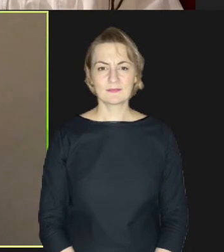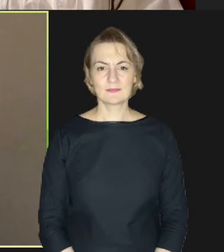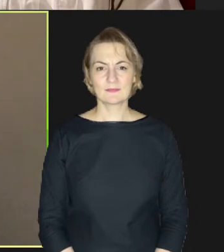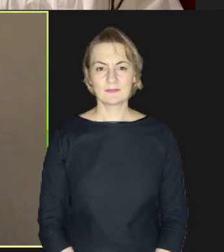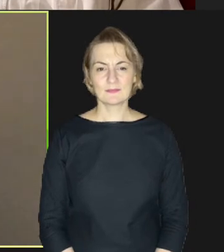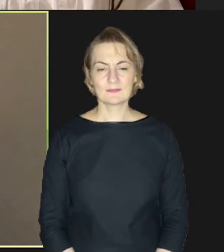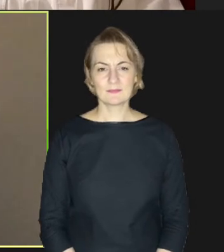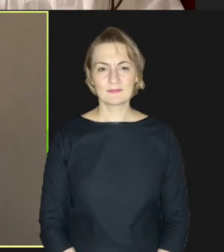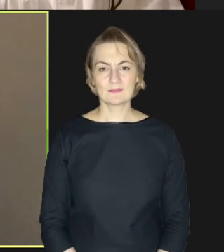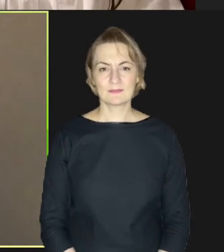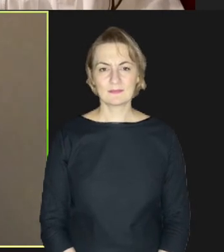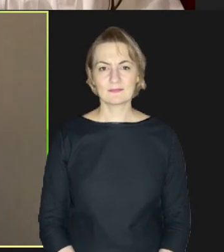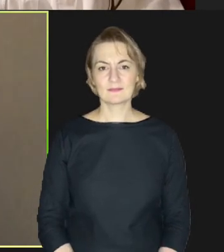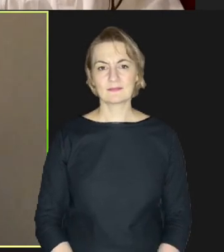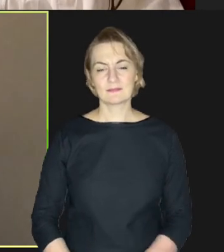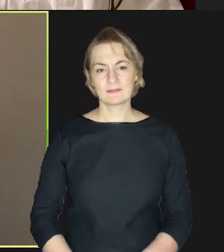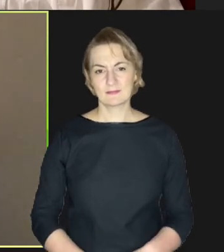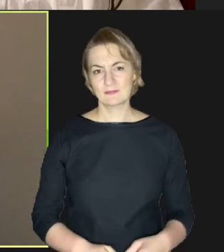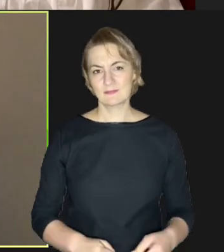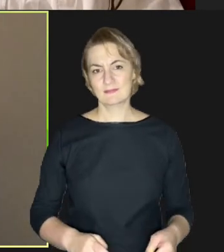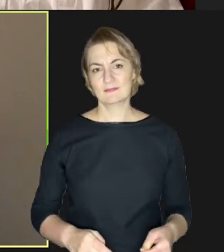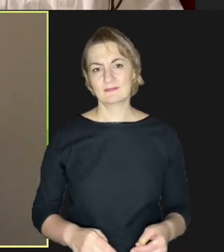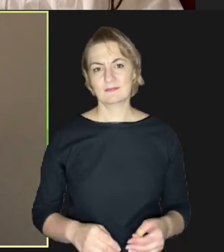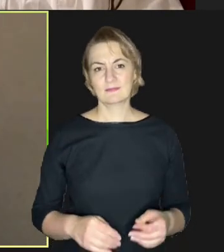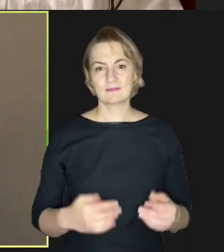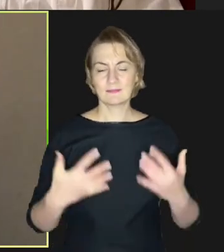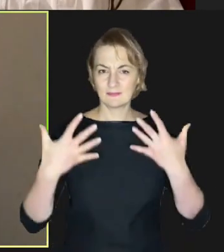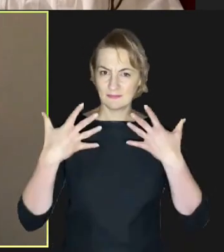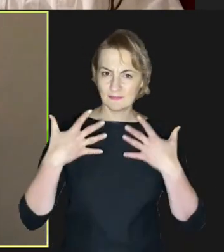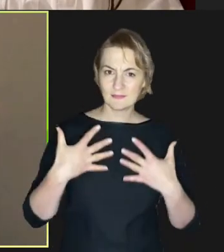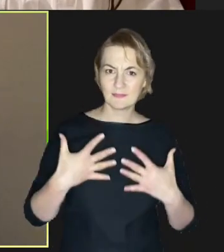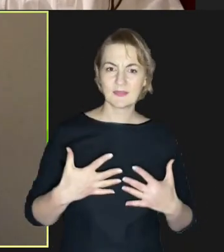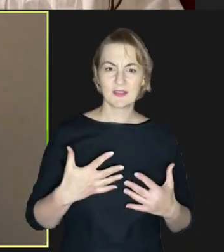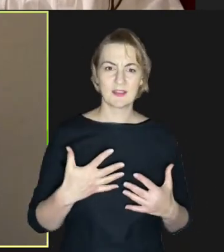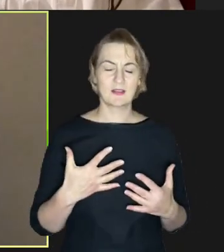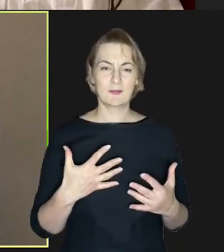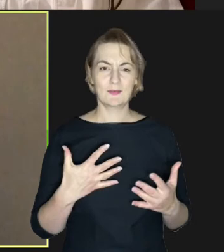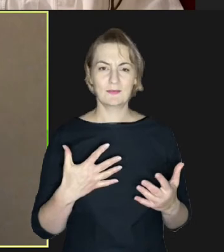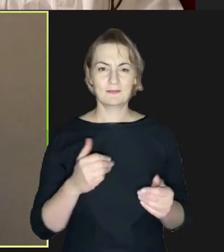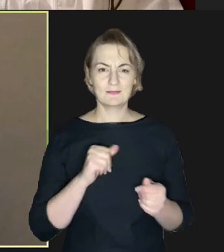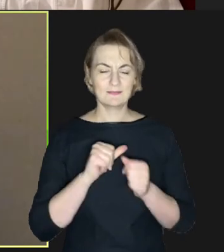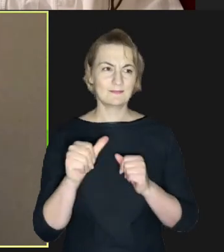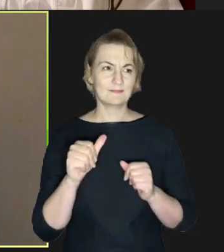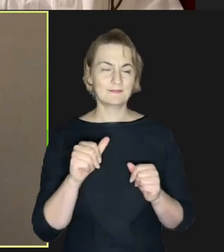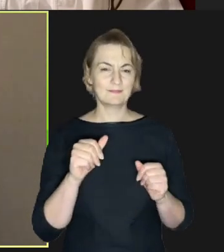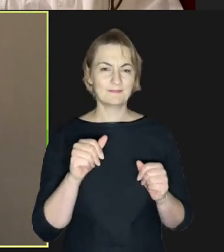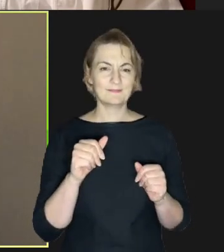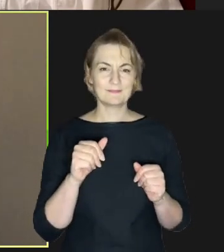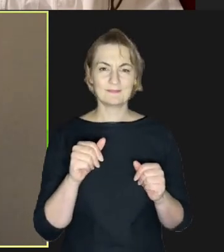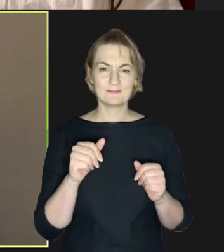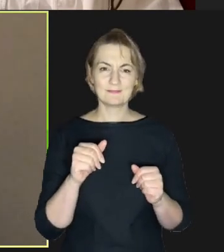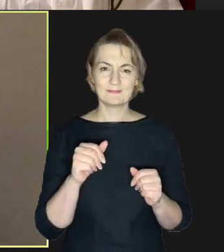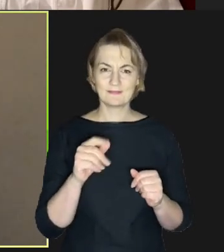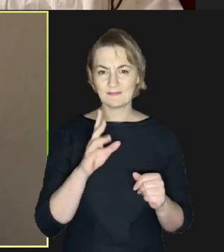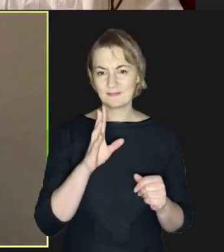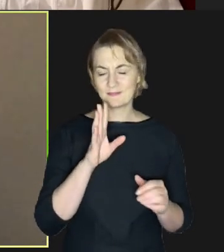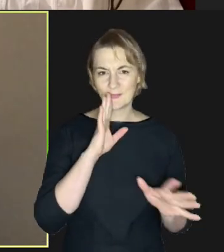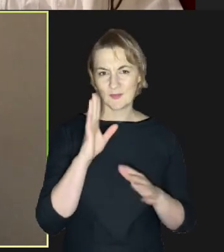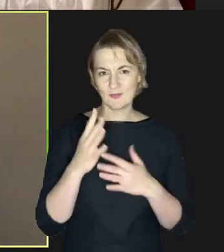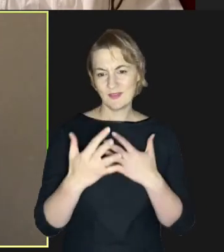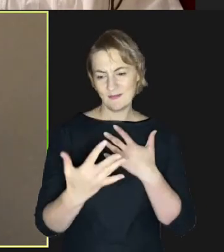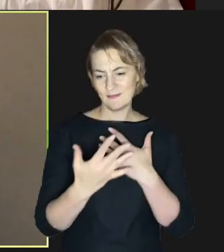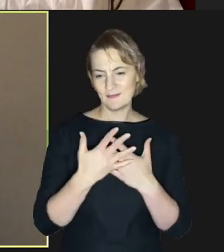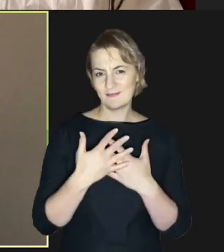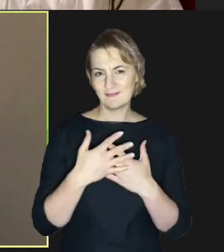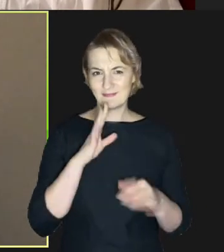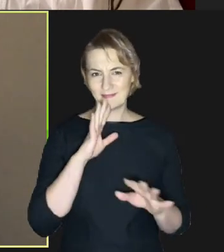już mówiąc językiem dualnym, no jest najbliższym nam kawałkiem